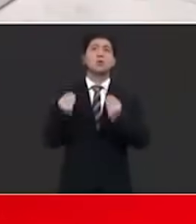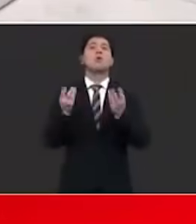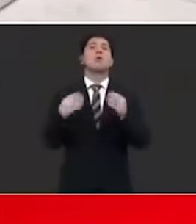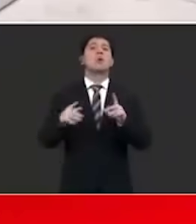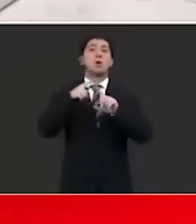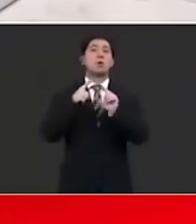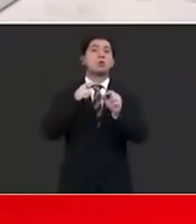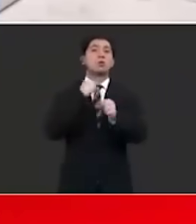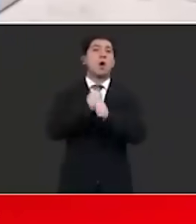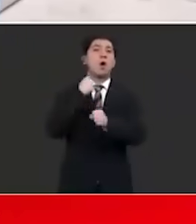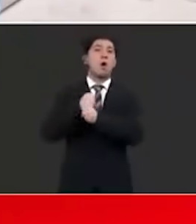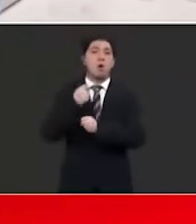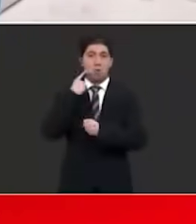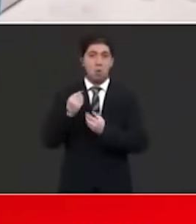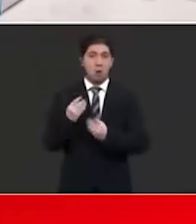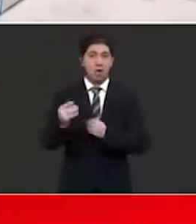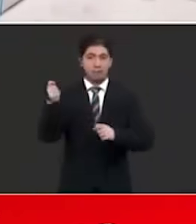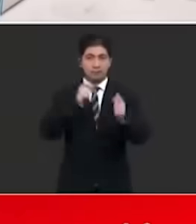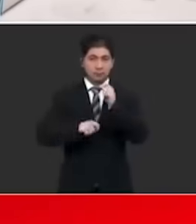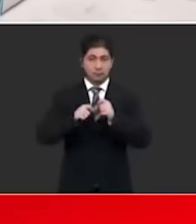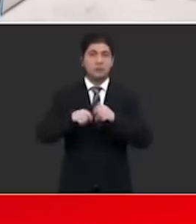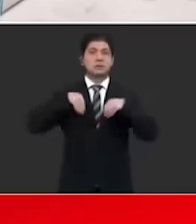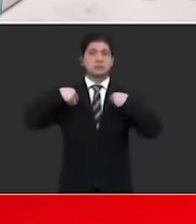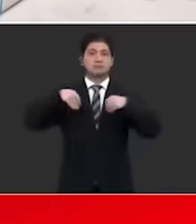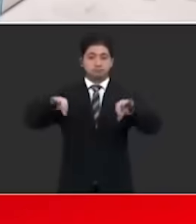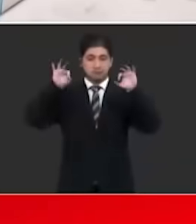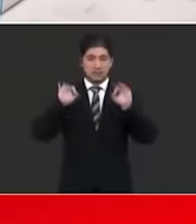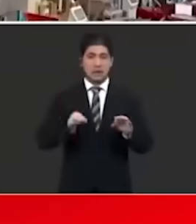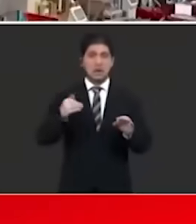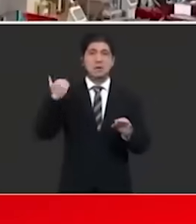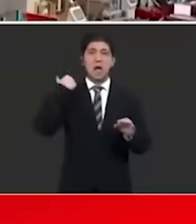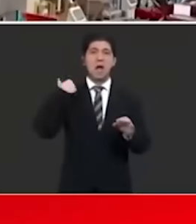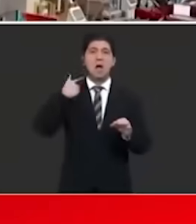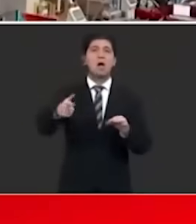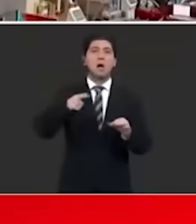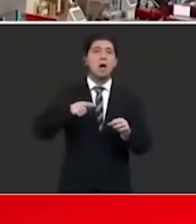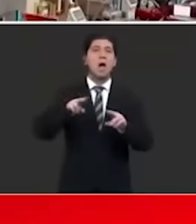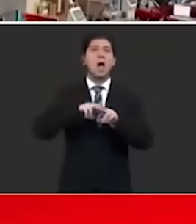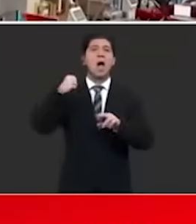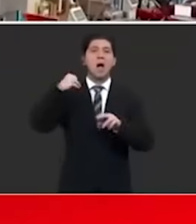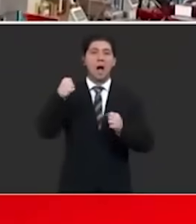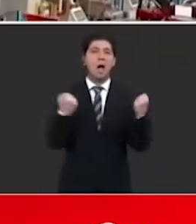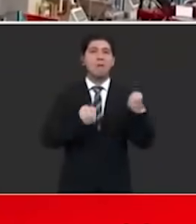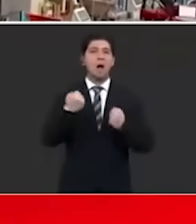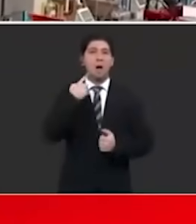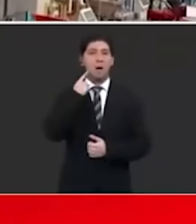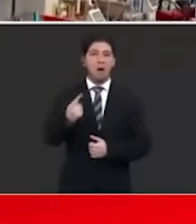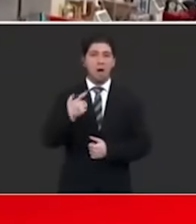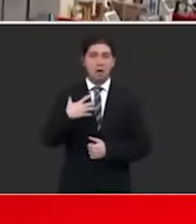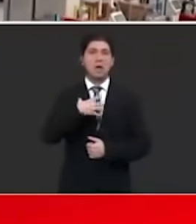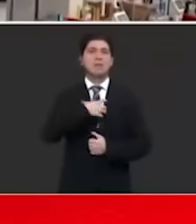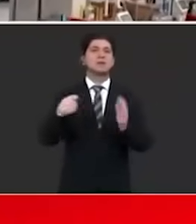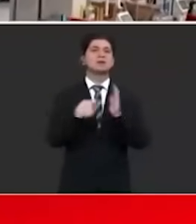TOGG'un üretimi ve satışa başlamasıyla yeni gelişen elektrikli araçlar alanında kendi